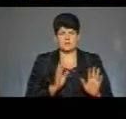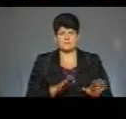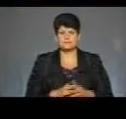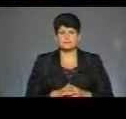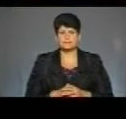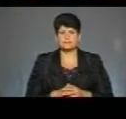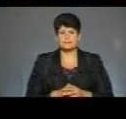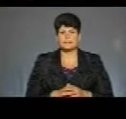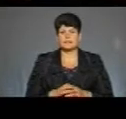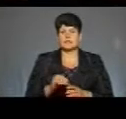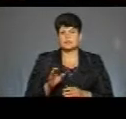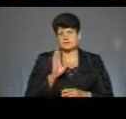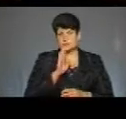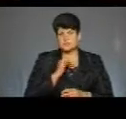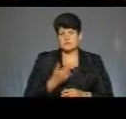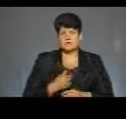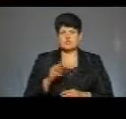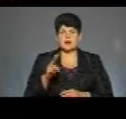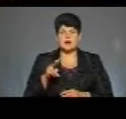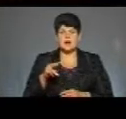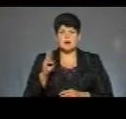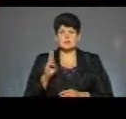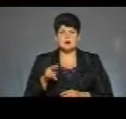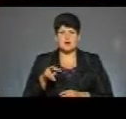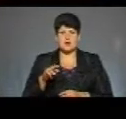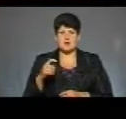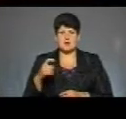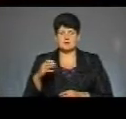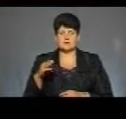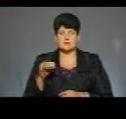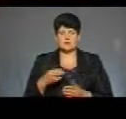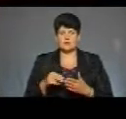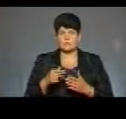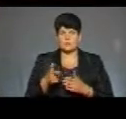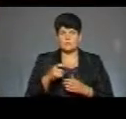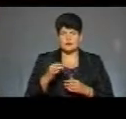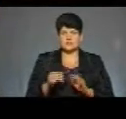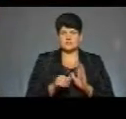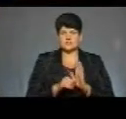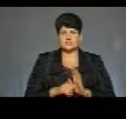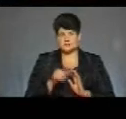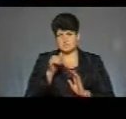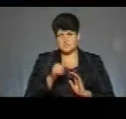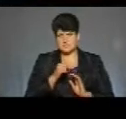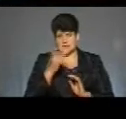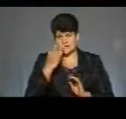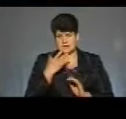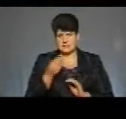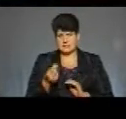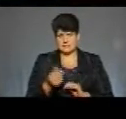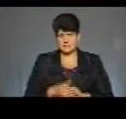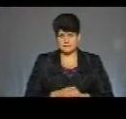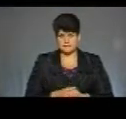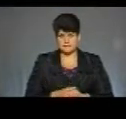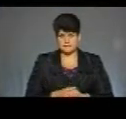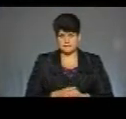Ірина Куцюба проживає у Шляхтинцях Тернопільського району. Жінка купила газ за літніми цінами на 6 місяців. Бачите, в мене автобус,